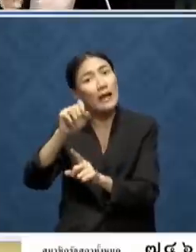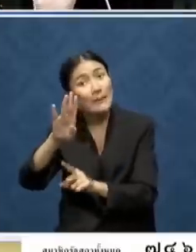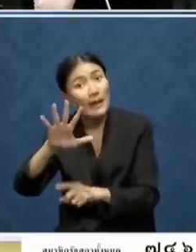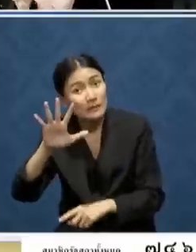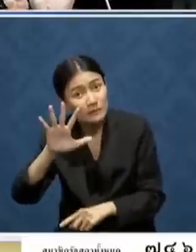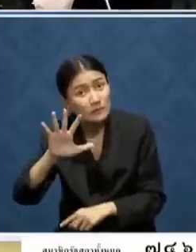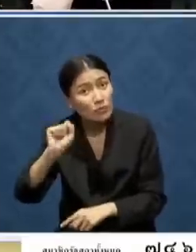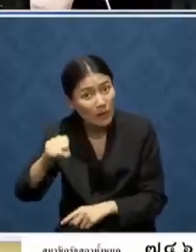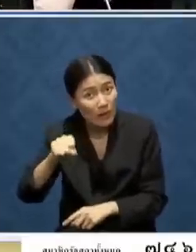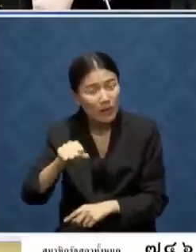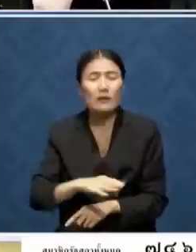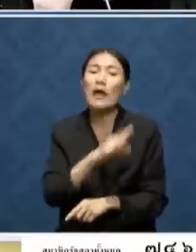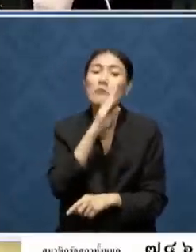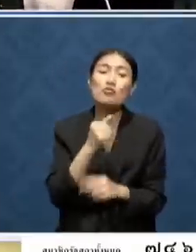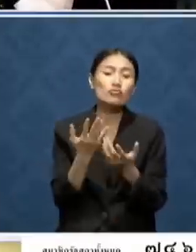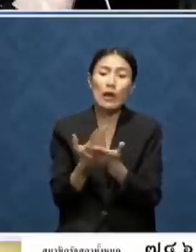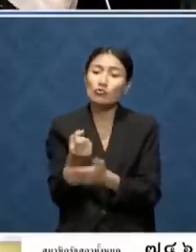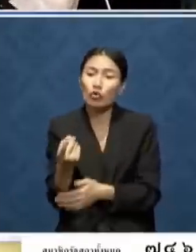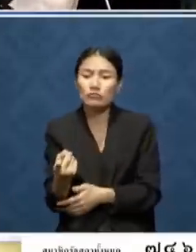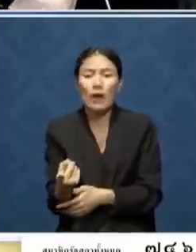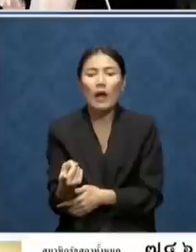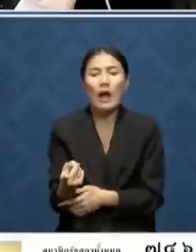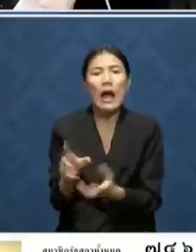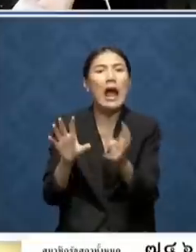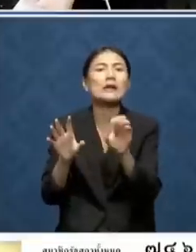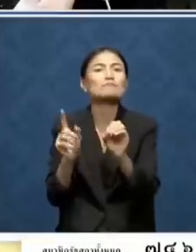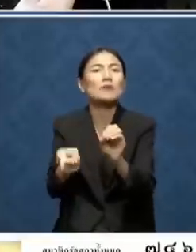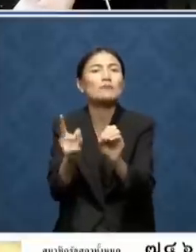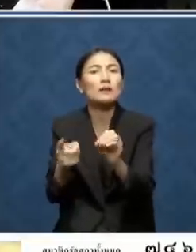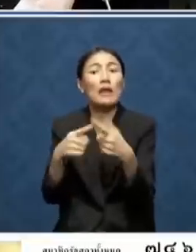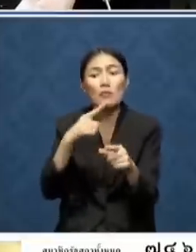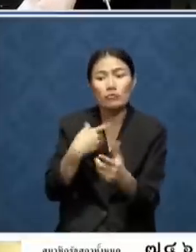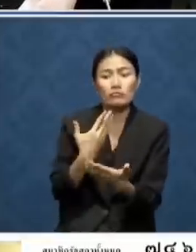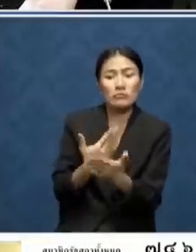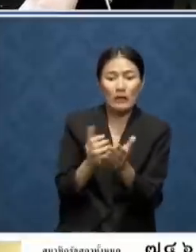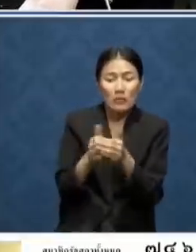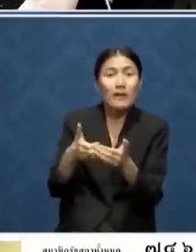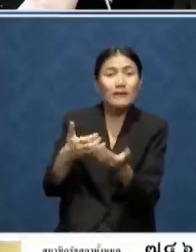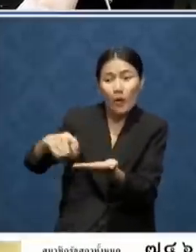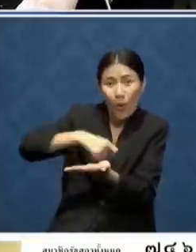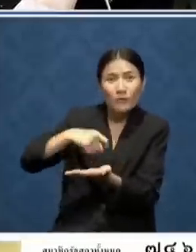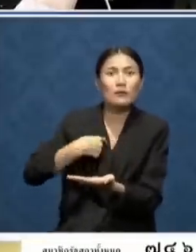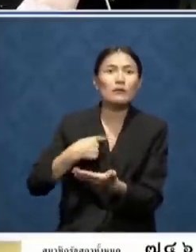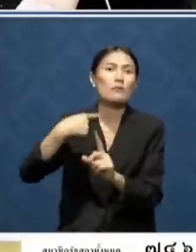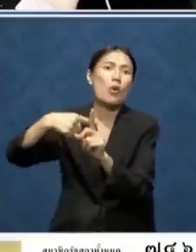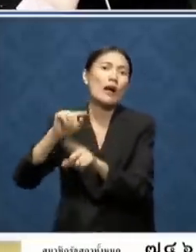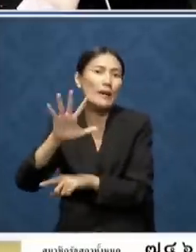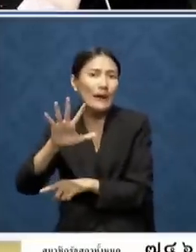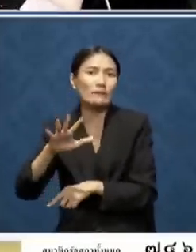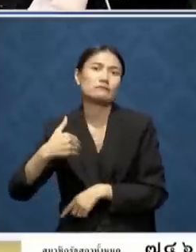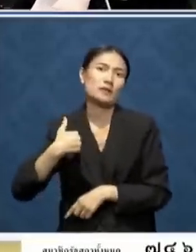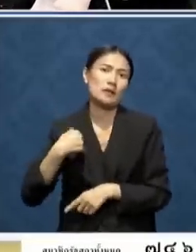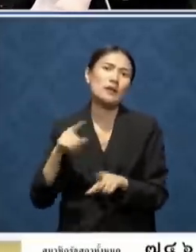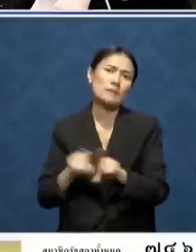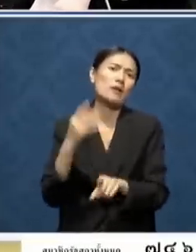มีวิธีการจ่ายที่ไม่ใช่เงินสดค่ะแต่ว่าครั้งนี้น่าจะรุนแรงกว่านะคะแล้วก็ลำพังแค่ข้อกำหนดกฎเกณฑ์ในการแลก